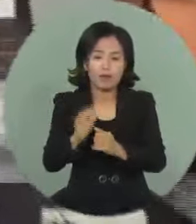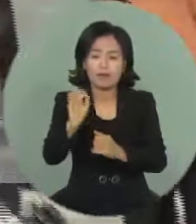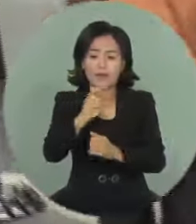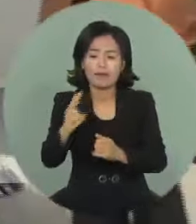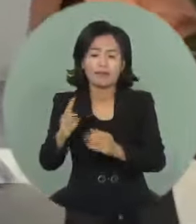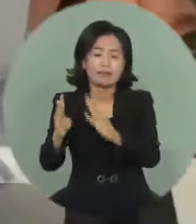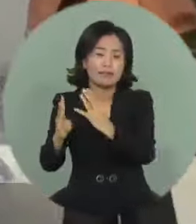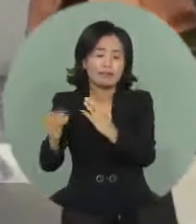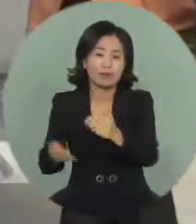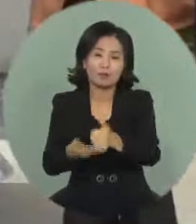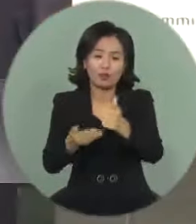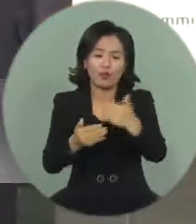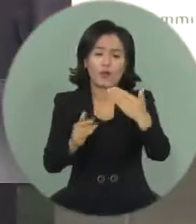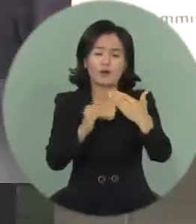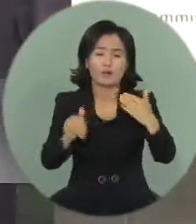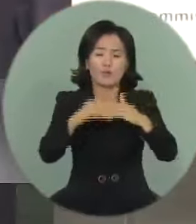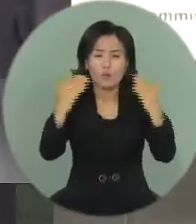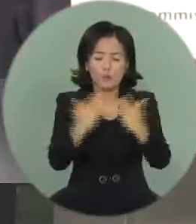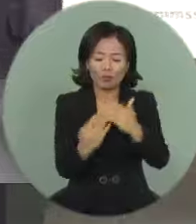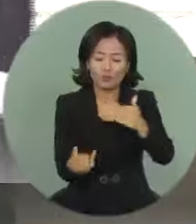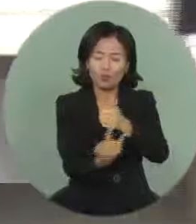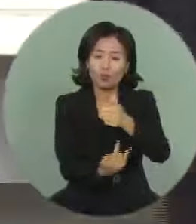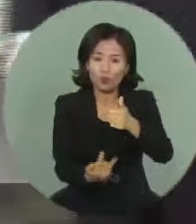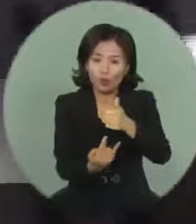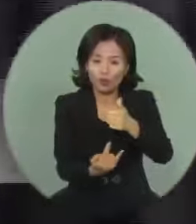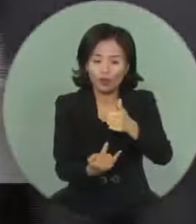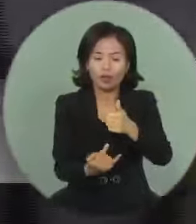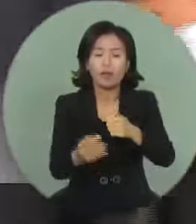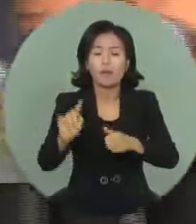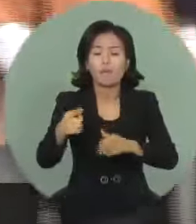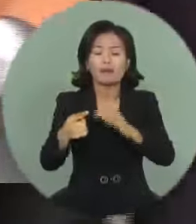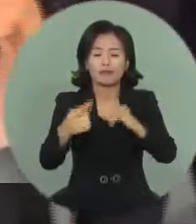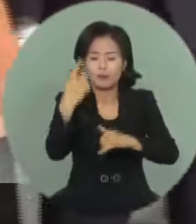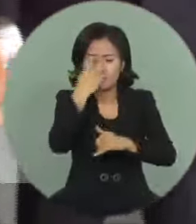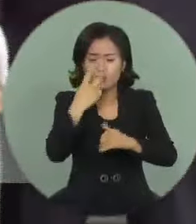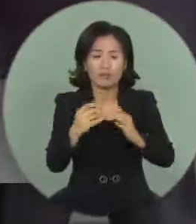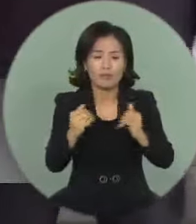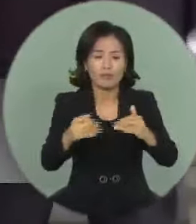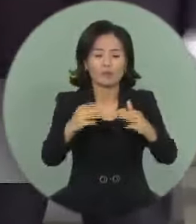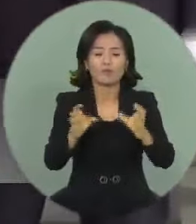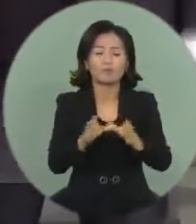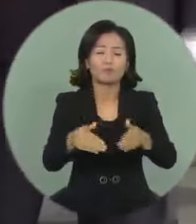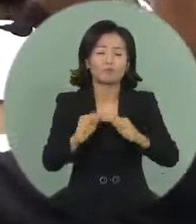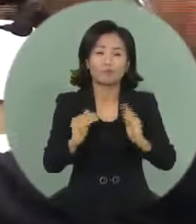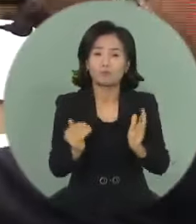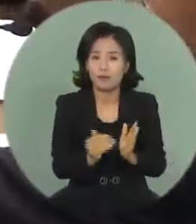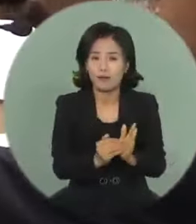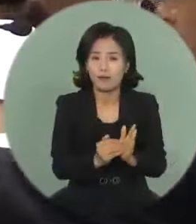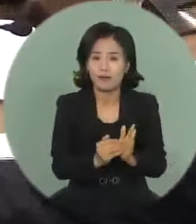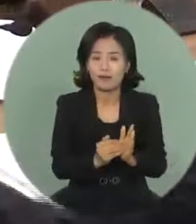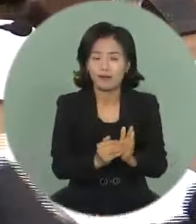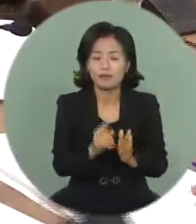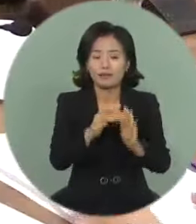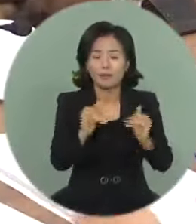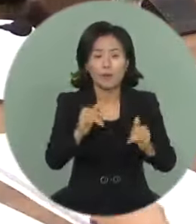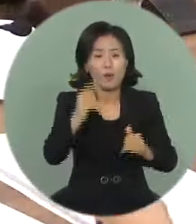네명으로 구성된 아홉명의 전원위원회 위원들과 약 100명 의 조력으로 구성되 있습니다 이들에게 왜 이런